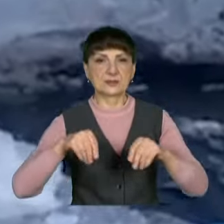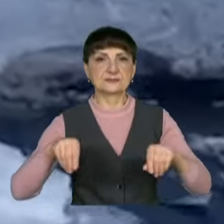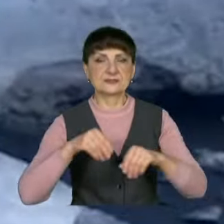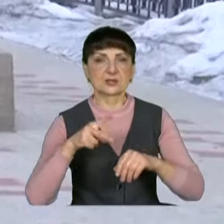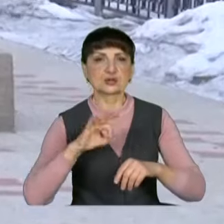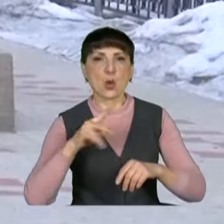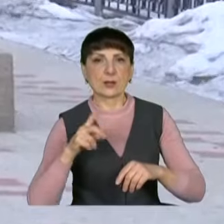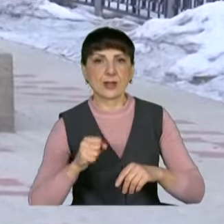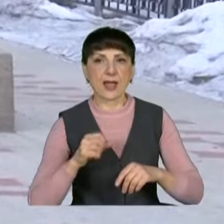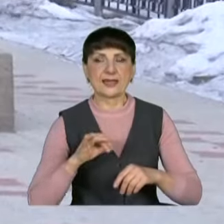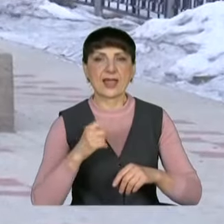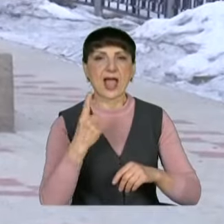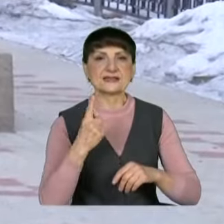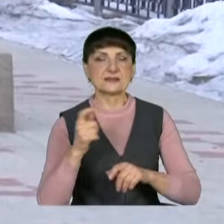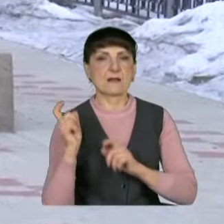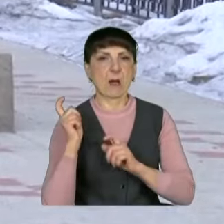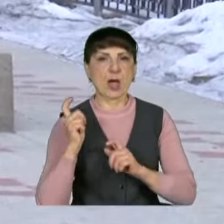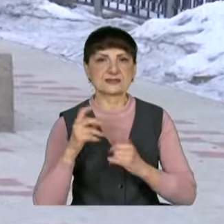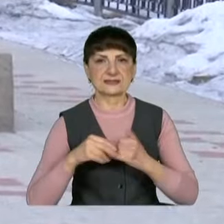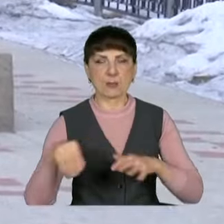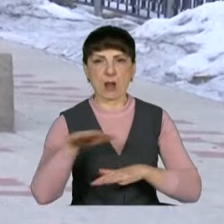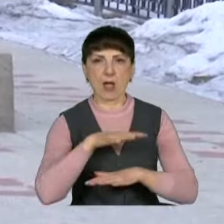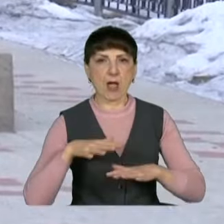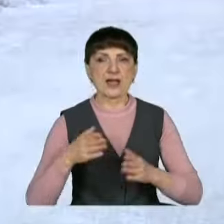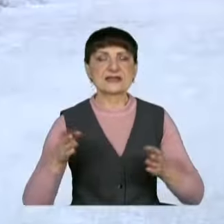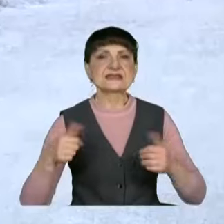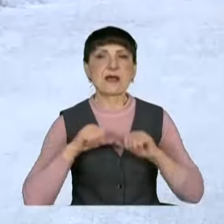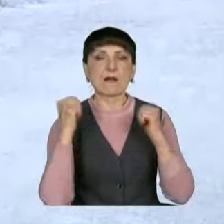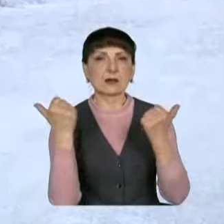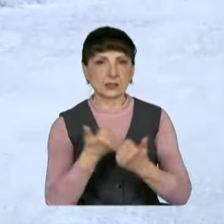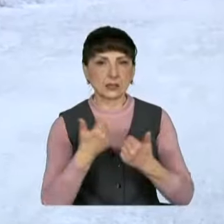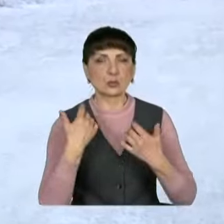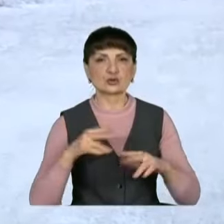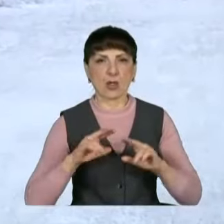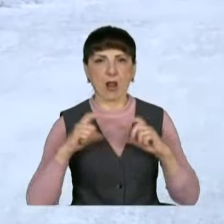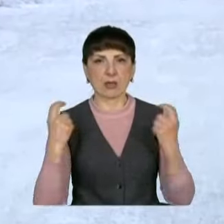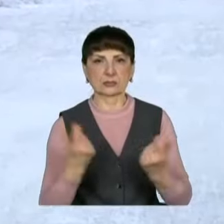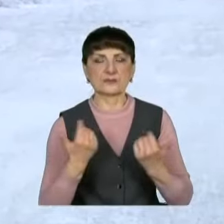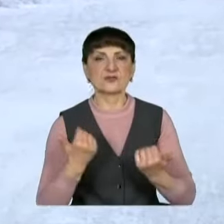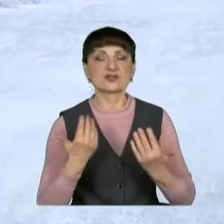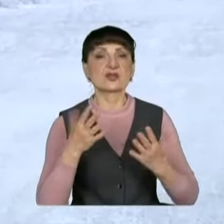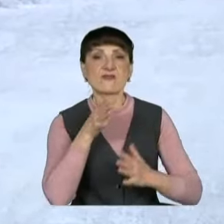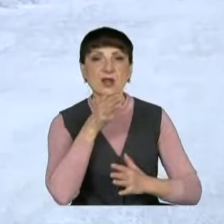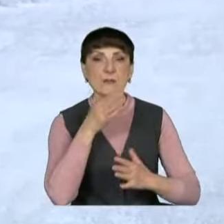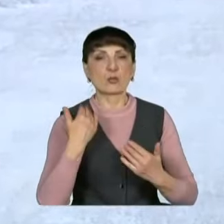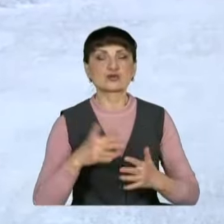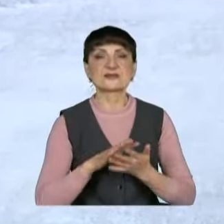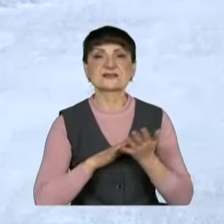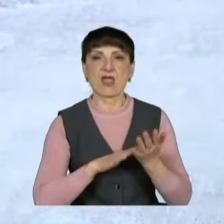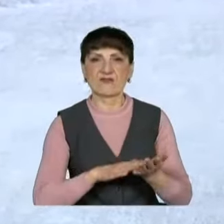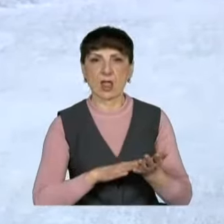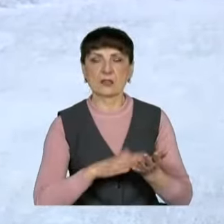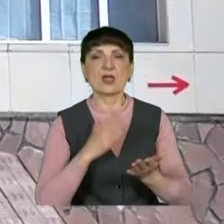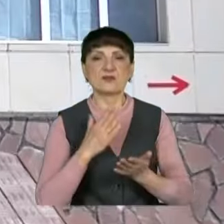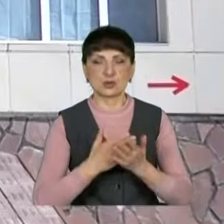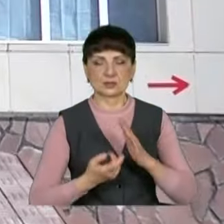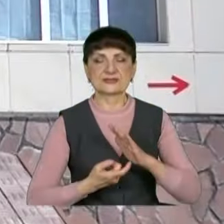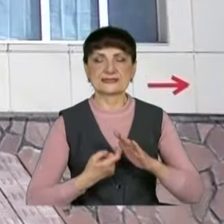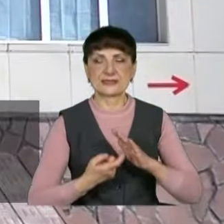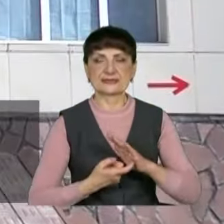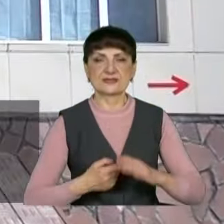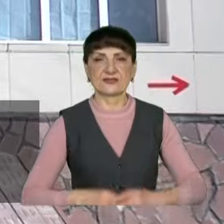и сверху один КАМАЗ с грунтом. Закрыли дверь корта и натянули ленту. В настоящее время поступило заявление. Ведется